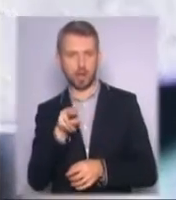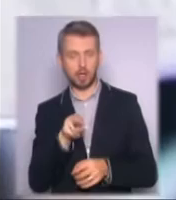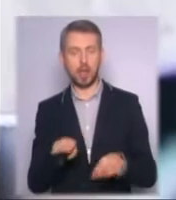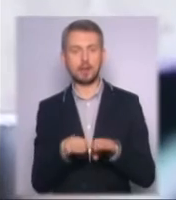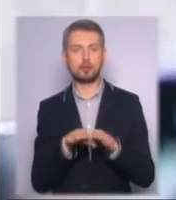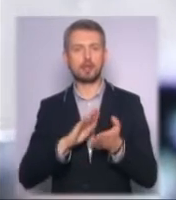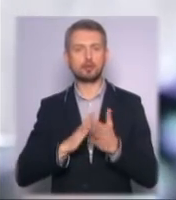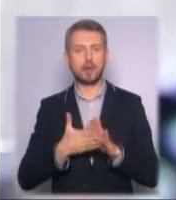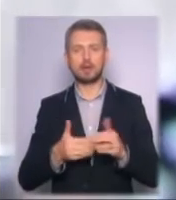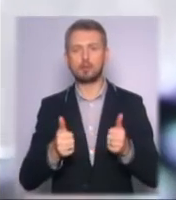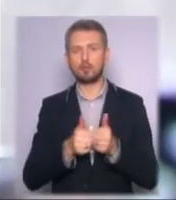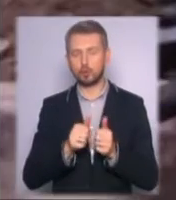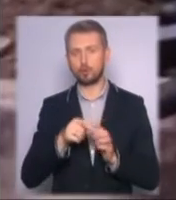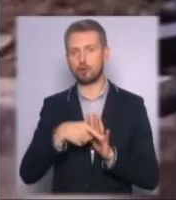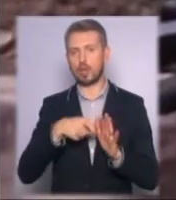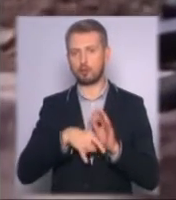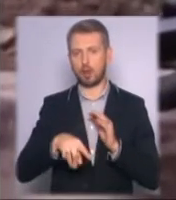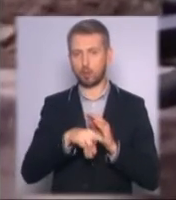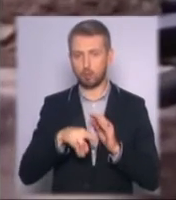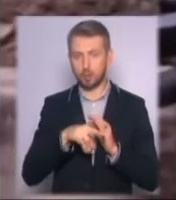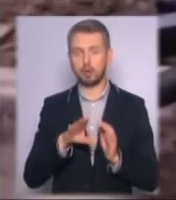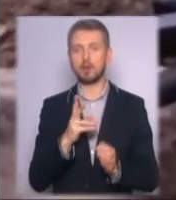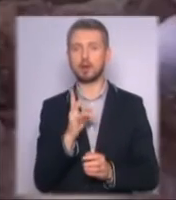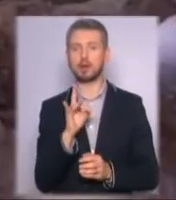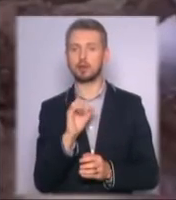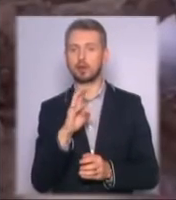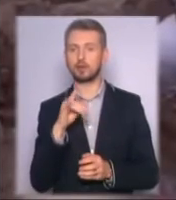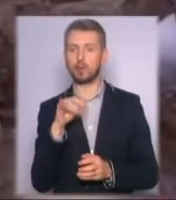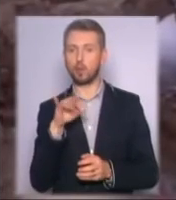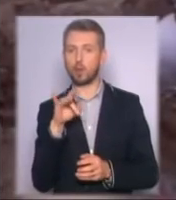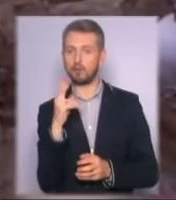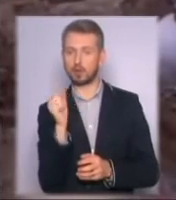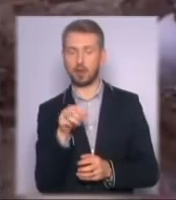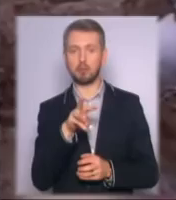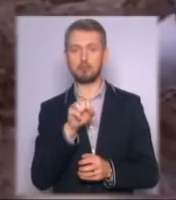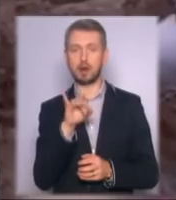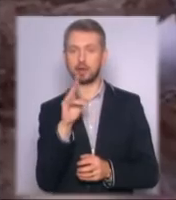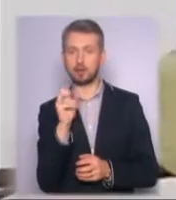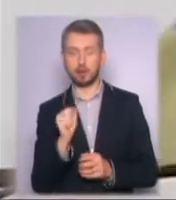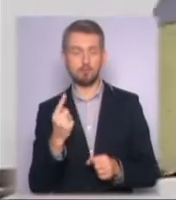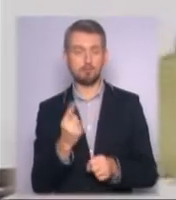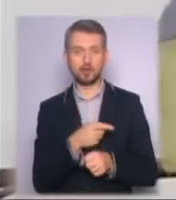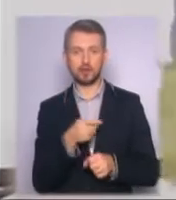поблизу Донецького аеропорту. Водночас у красногорівці та мар'їнці вперше за кілька тижнів було спокійно.